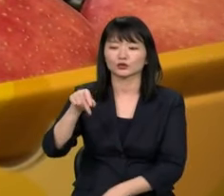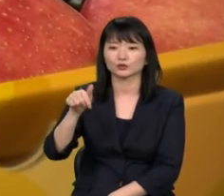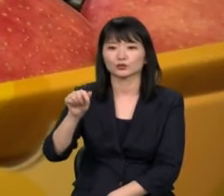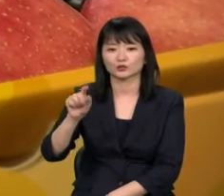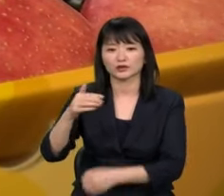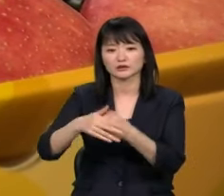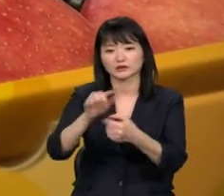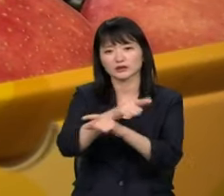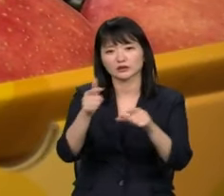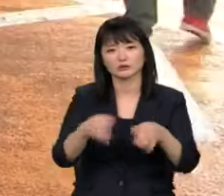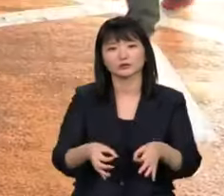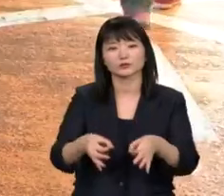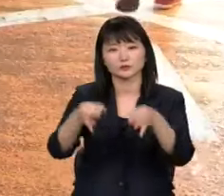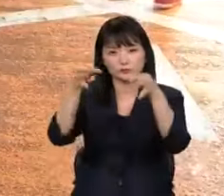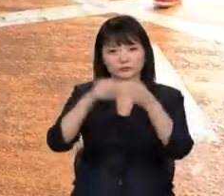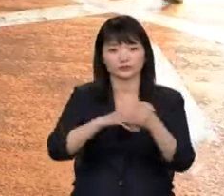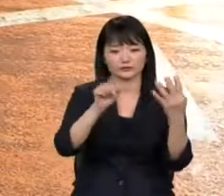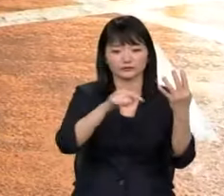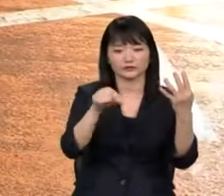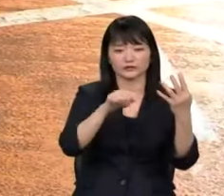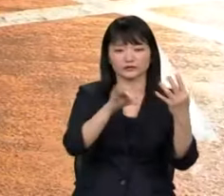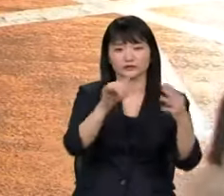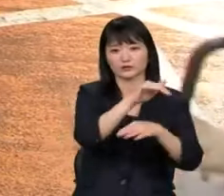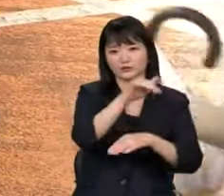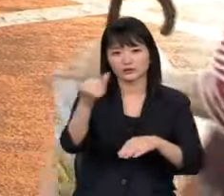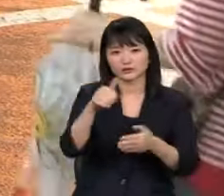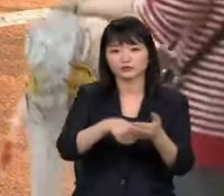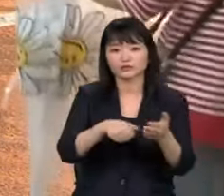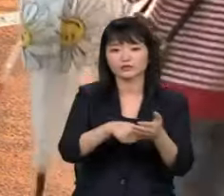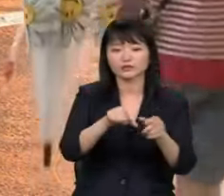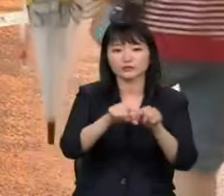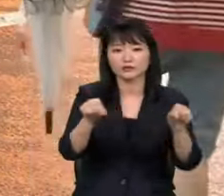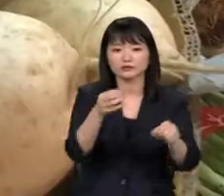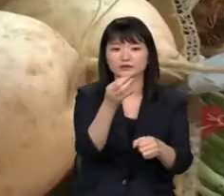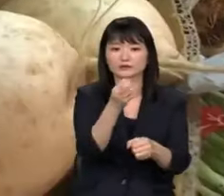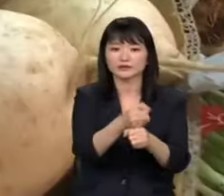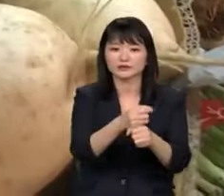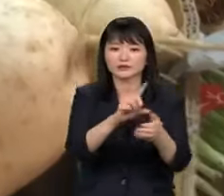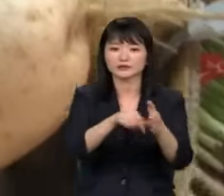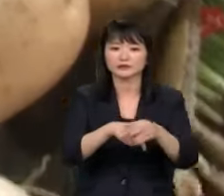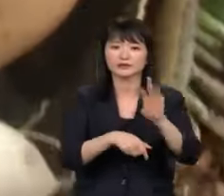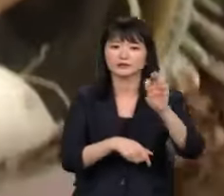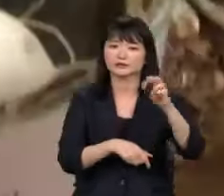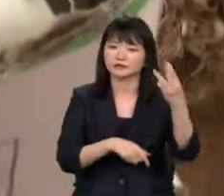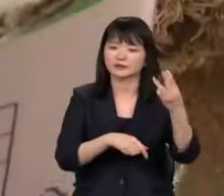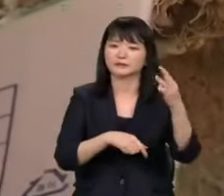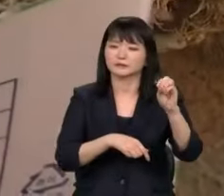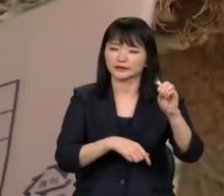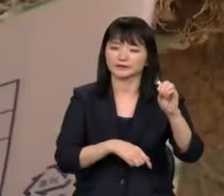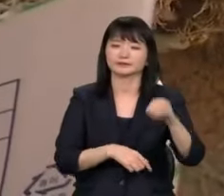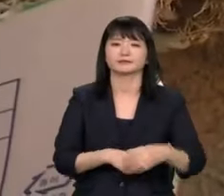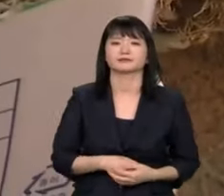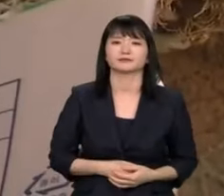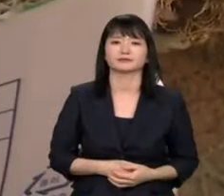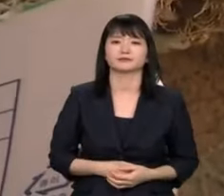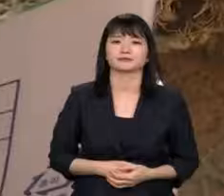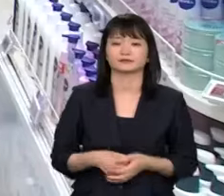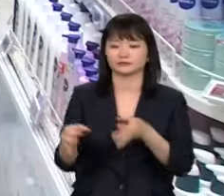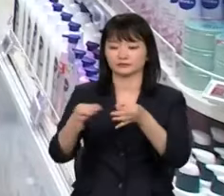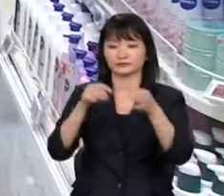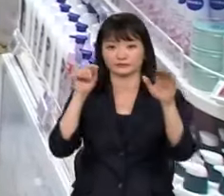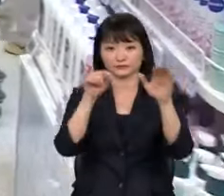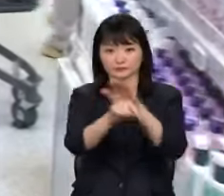올랐습니다. 4인 기준 제수 비용은 33만 원이란 조사 결과도 나왔습니다.